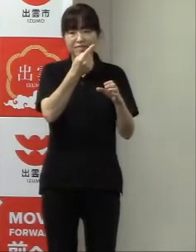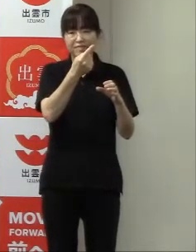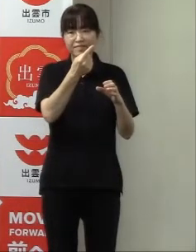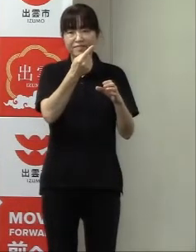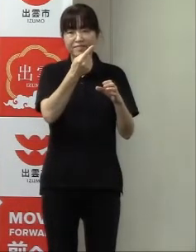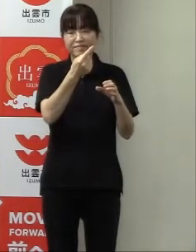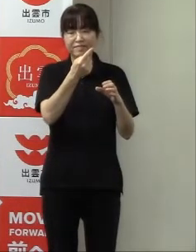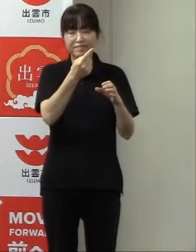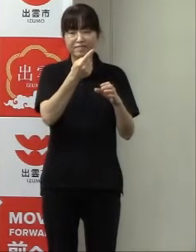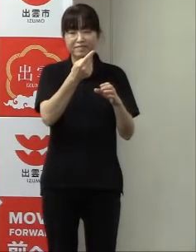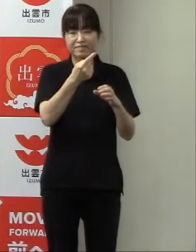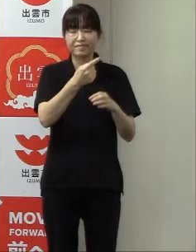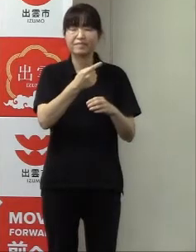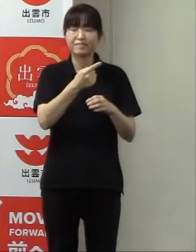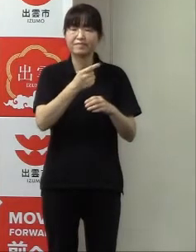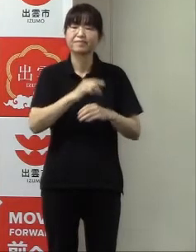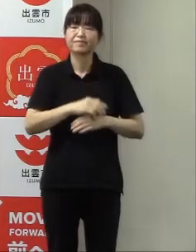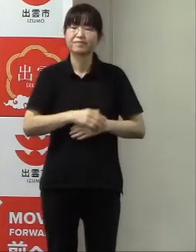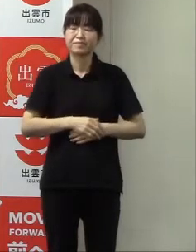大変な